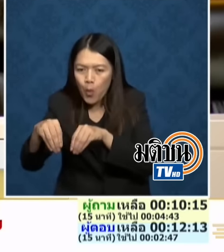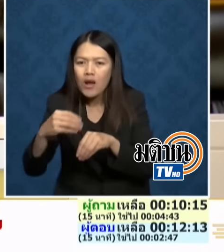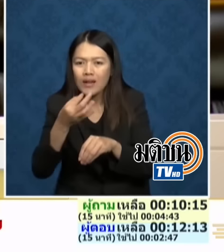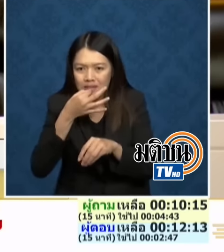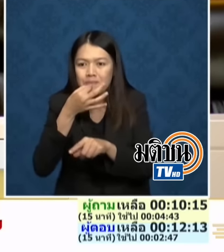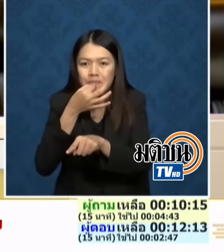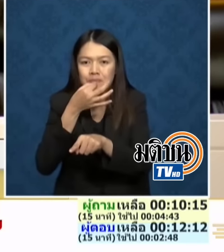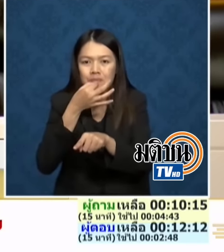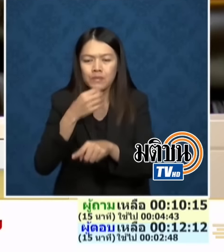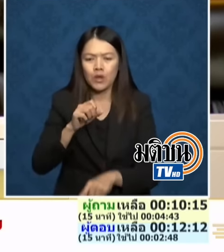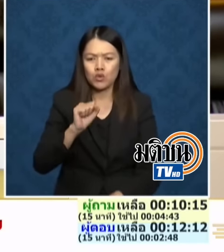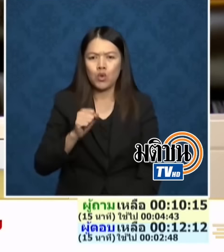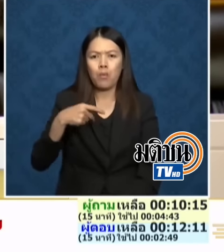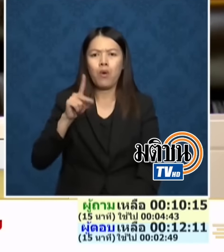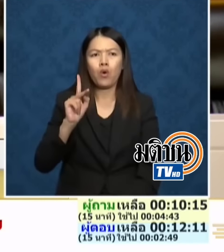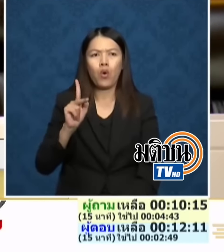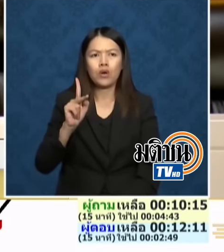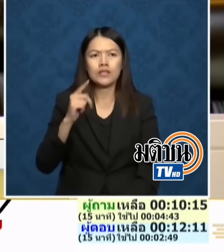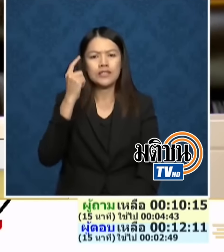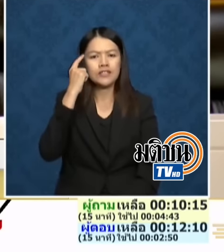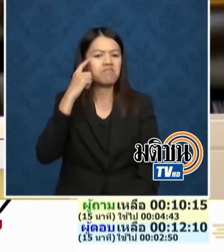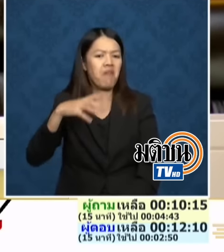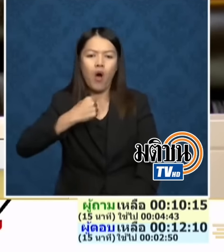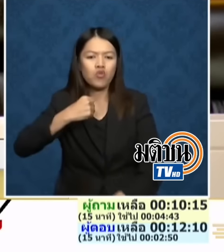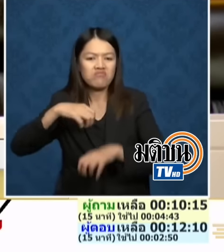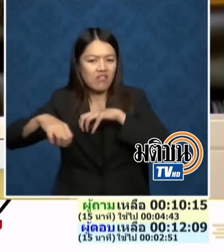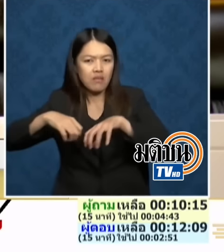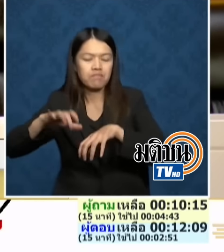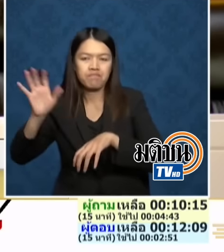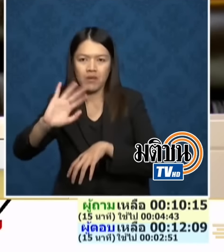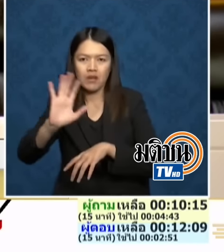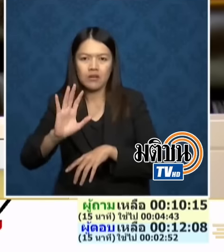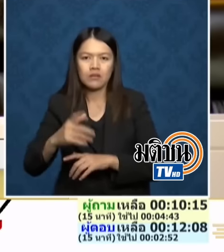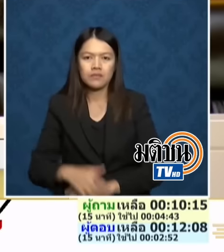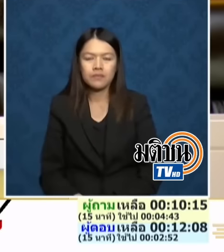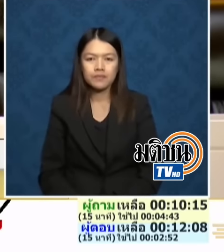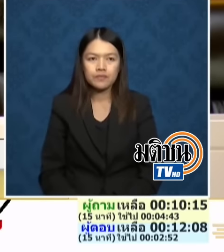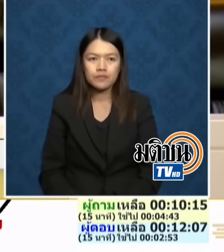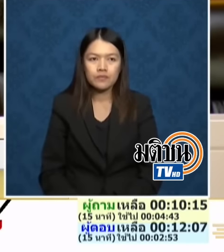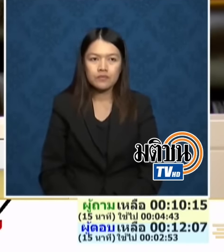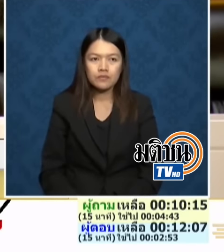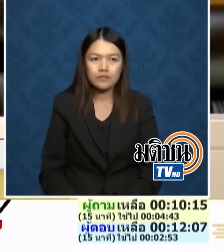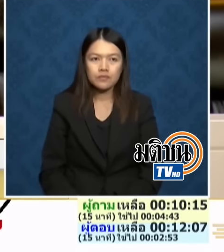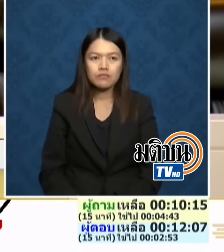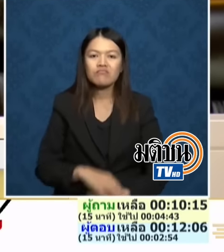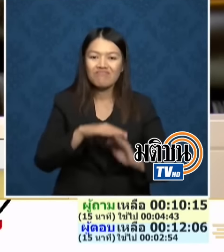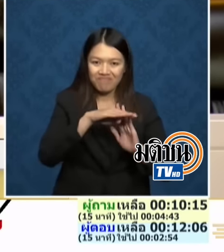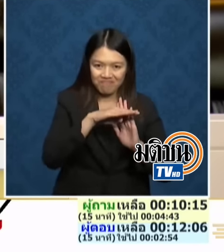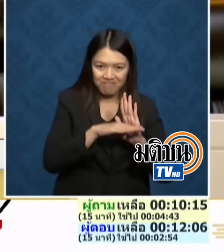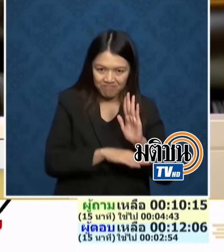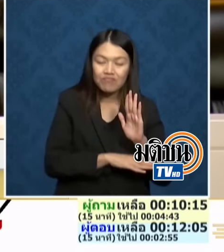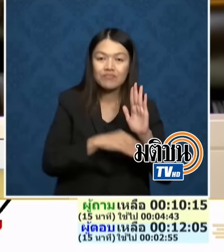มันไมใช่ สอบกอคิดจะเอามาจัดก็จัดเลยไมใช่ มมโเศสมัมขนตอน